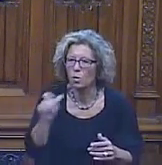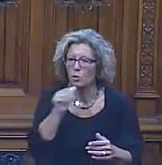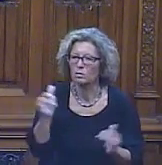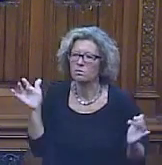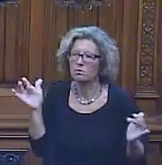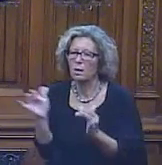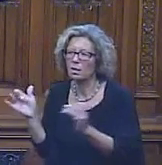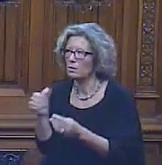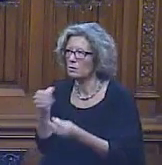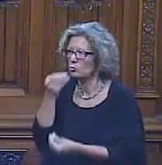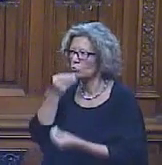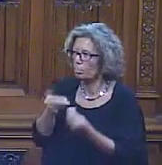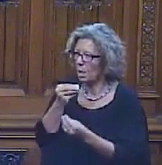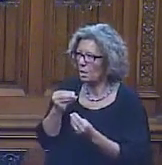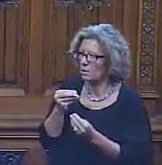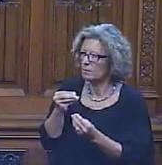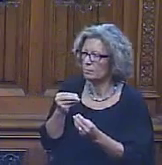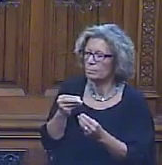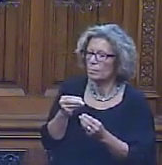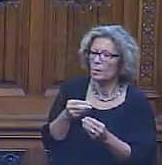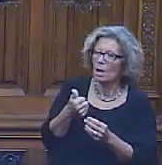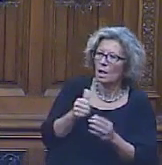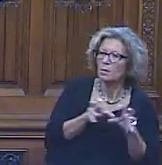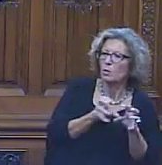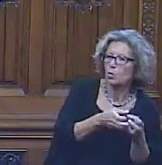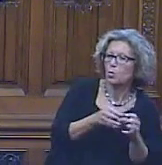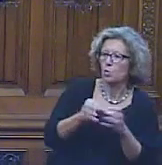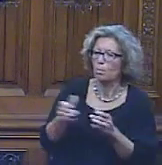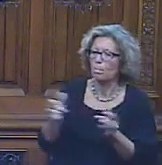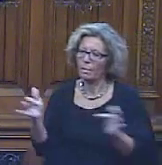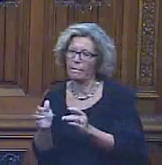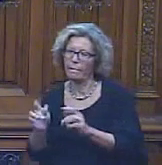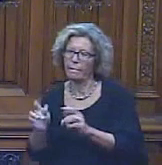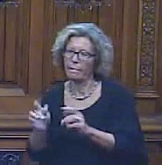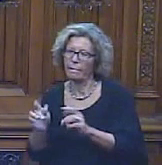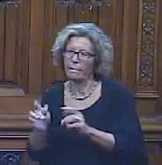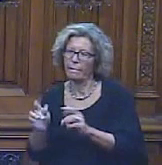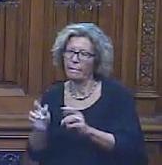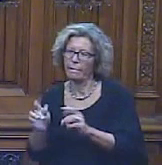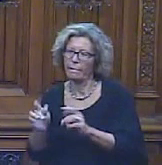nicht eine Bevölkerungsgruppe gegen die andere aus.